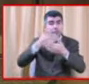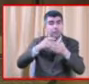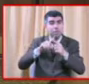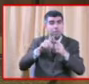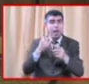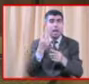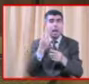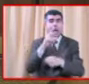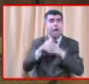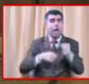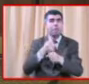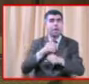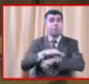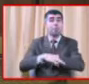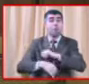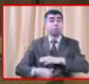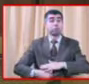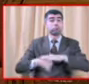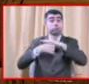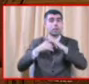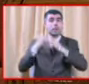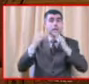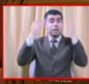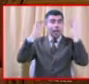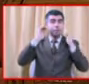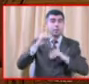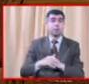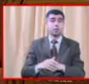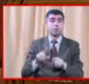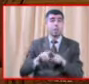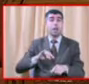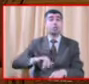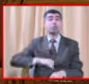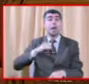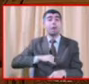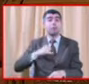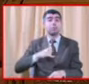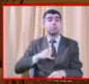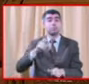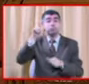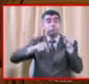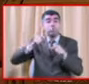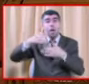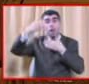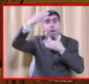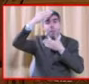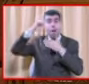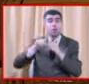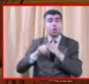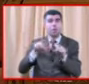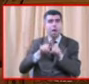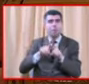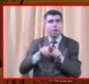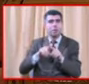المجلس الاقتصادي الاجتماعي، وبين فيها بأن الشباب المغربي عنده شبه انعدام للتعاطي مع الثقافة،